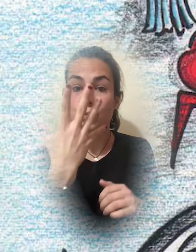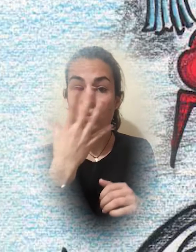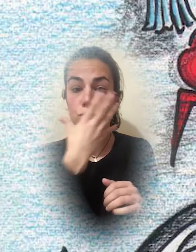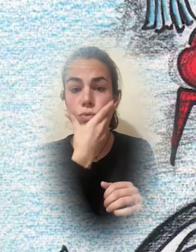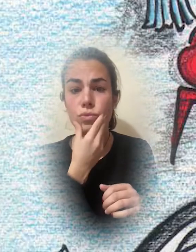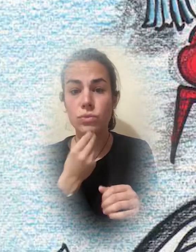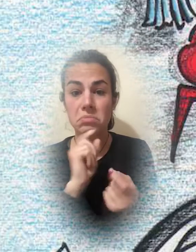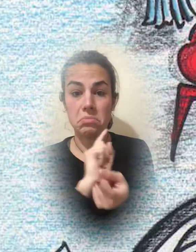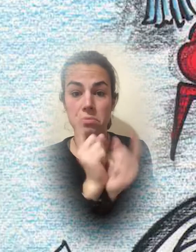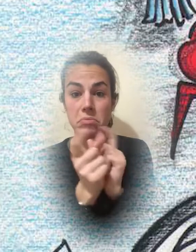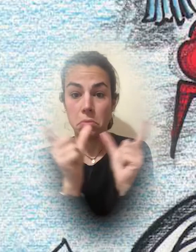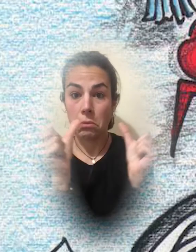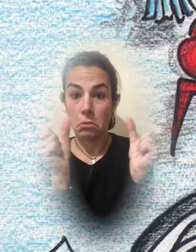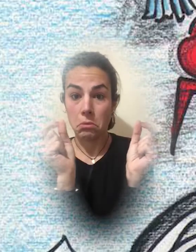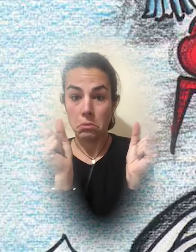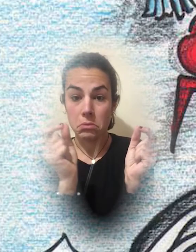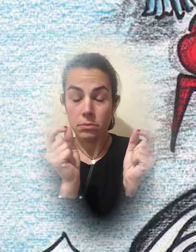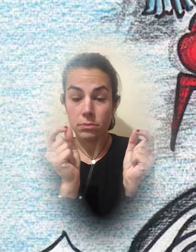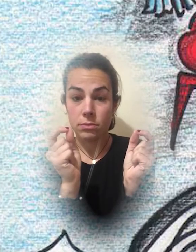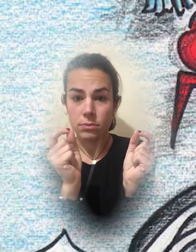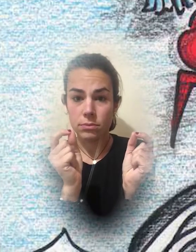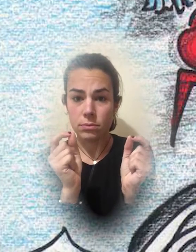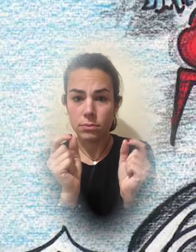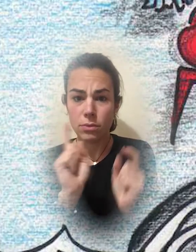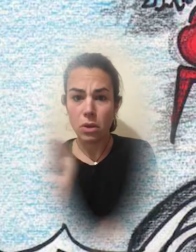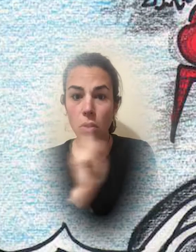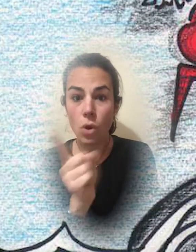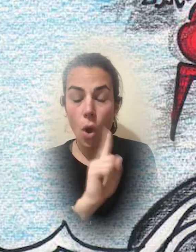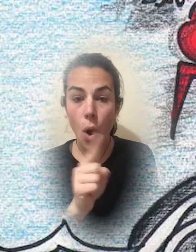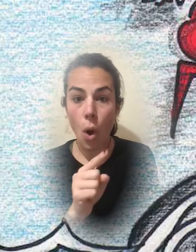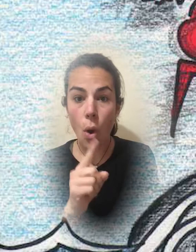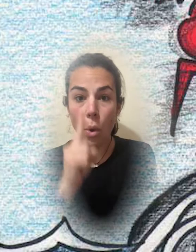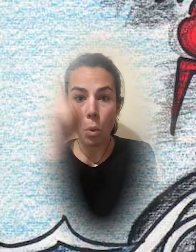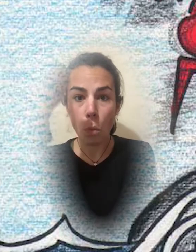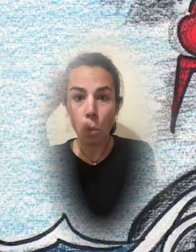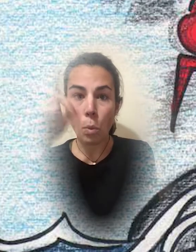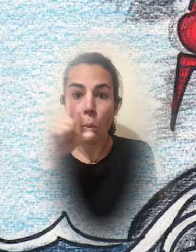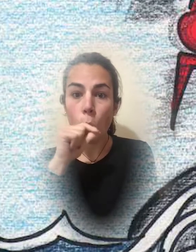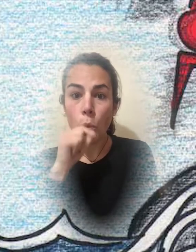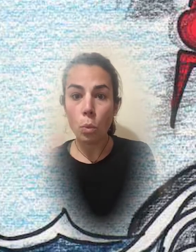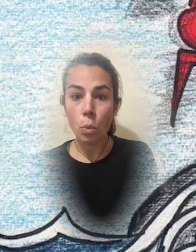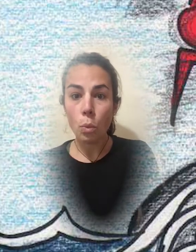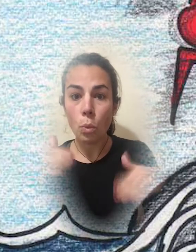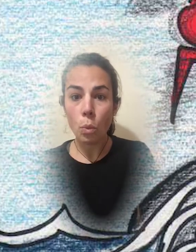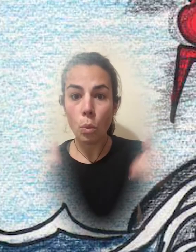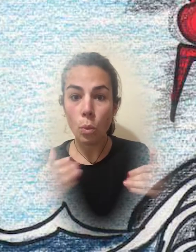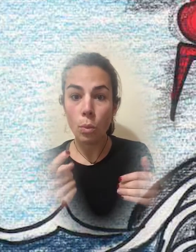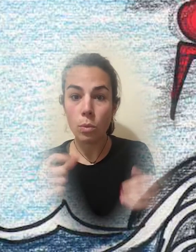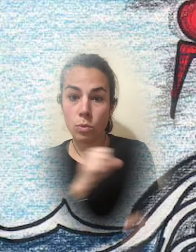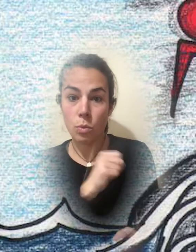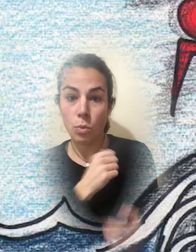llargues s'escurçaven i com les seves mans boniques es convertien en